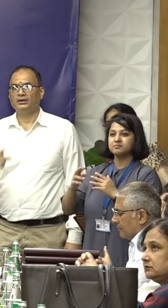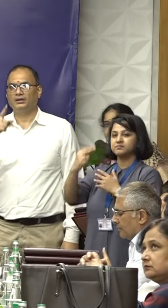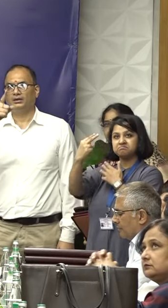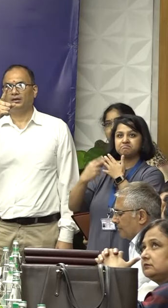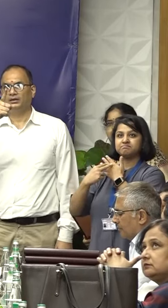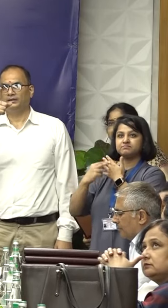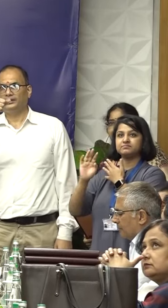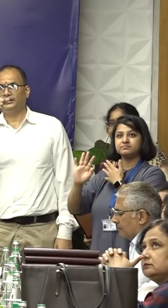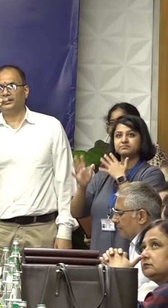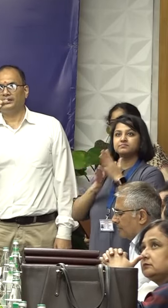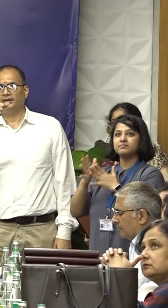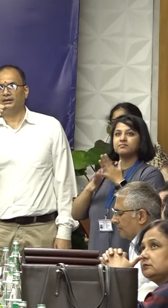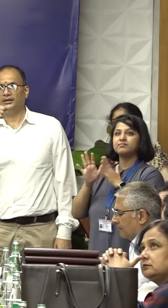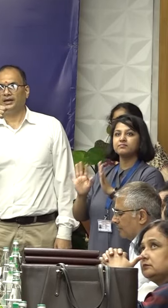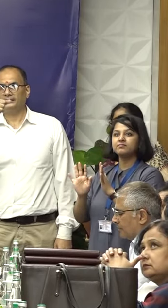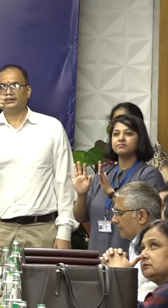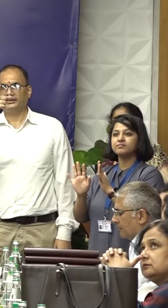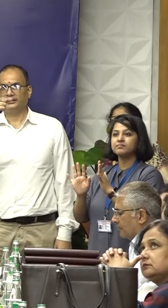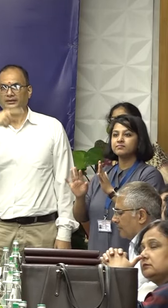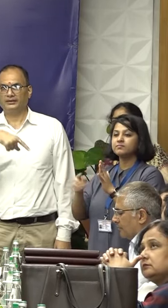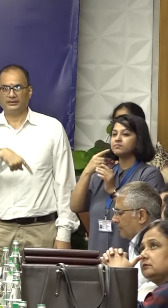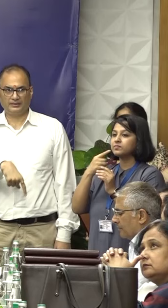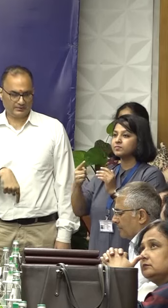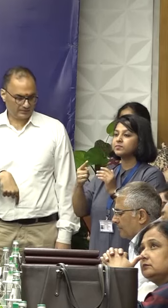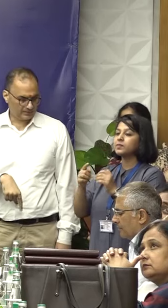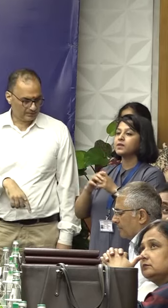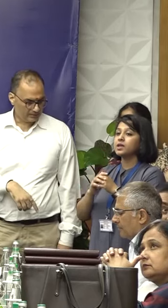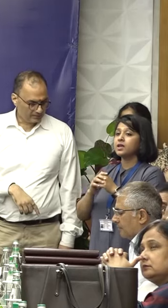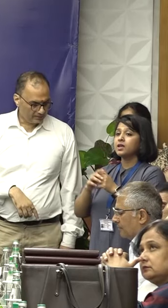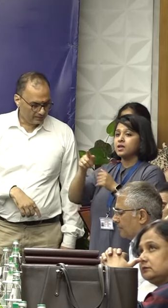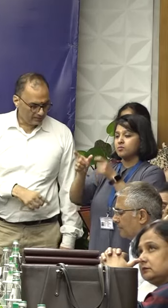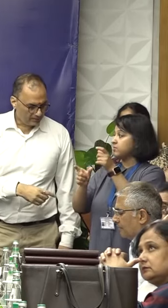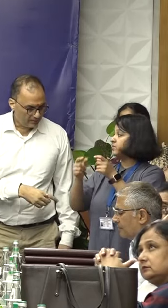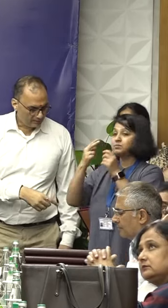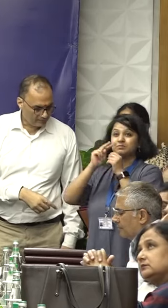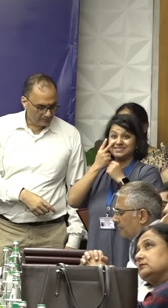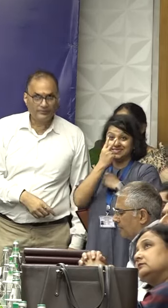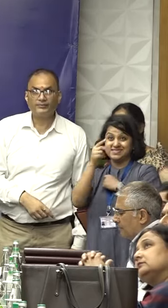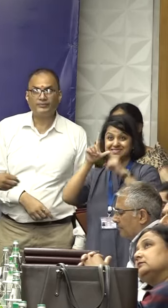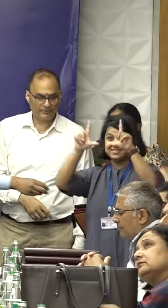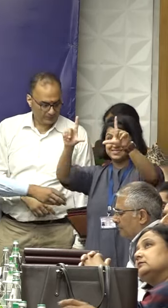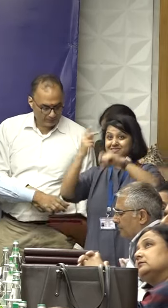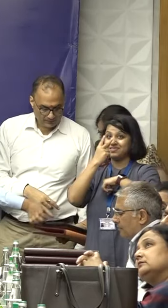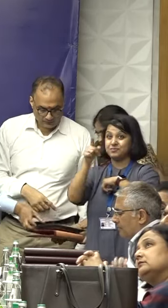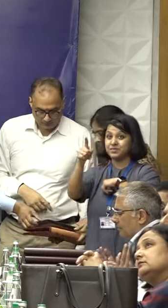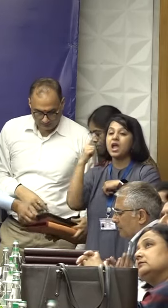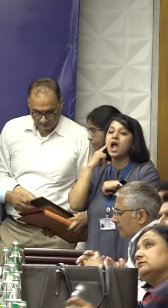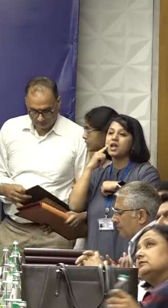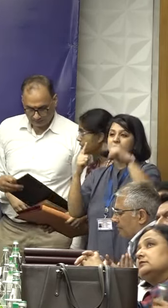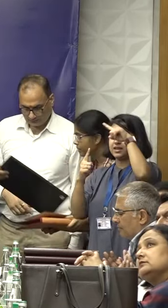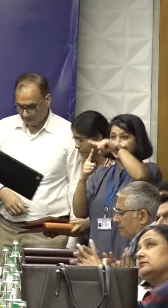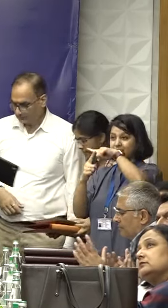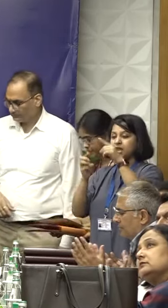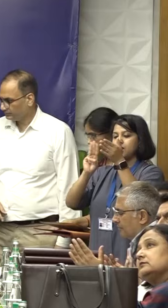पेटेंट प्रकाशन और अनुप्रयोगों में सहयोगी प्रयास भी शामिल है। आप अपनी स्क्रीन पर देख सकते हैं आईआईटी मद्रास सिटी